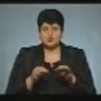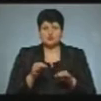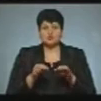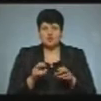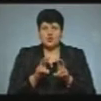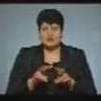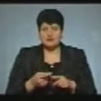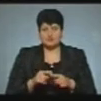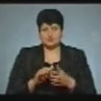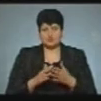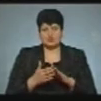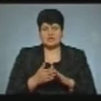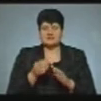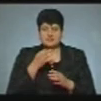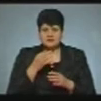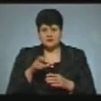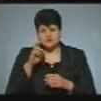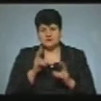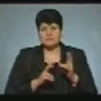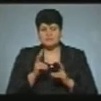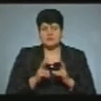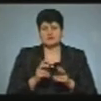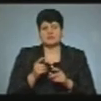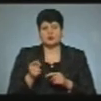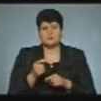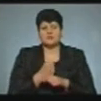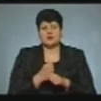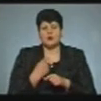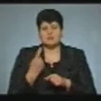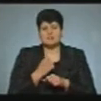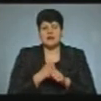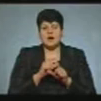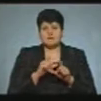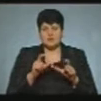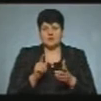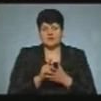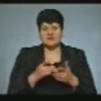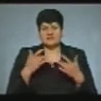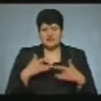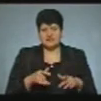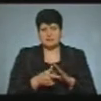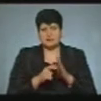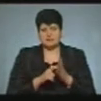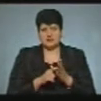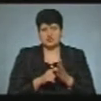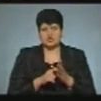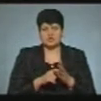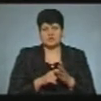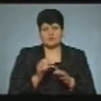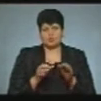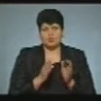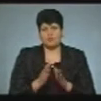і він визнав, що комунальне підприємство Тернопільська обласна аптека номер 78 повинно звільнити приміщення в встановленому судовому